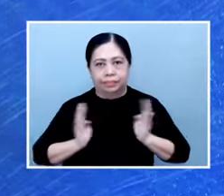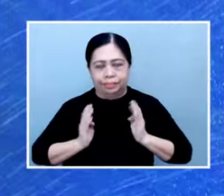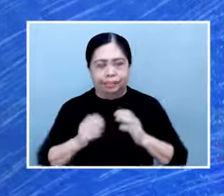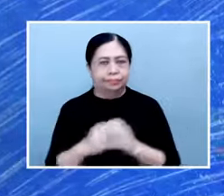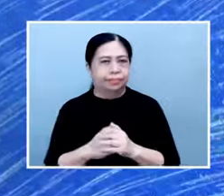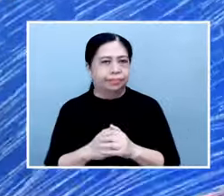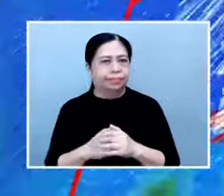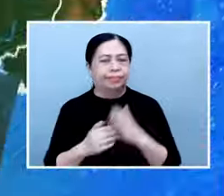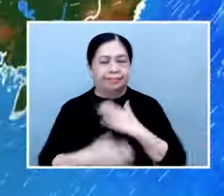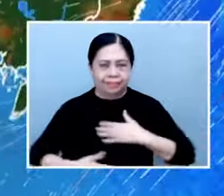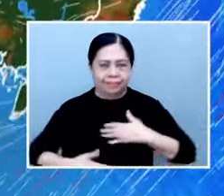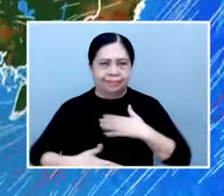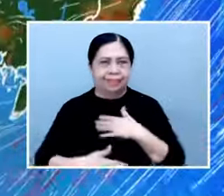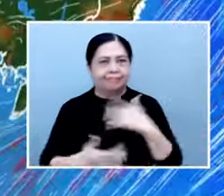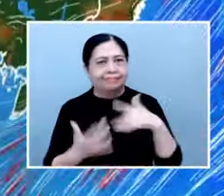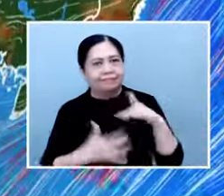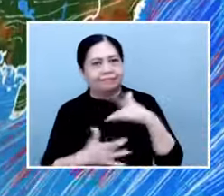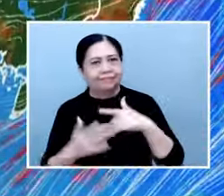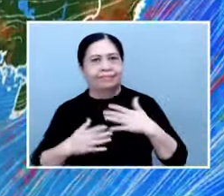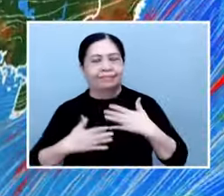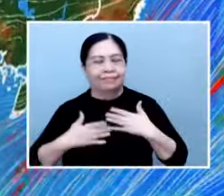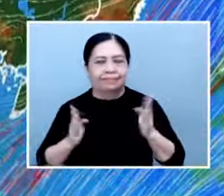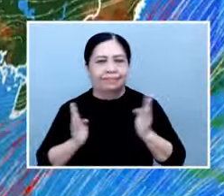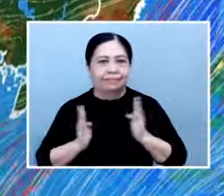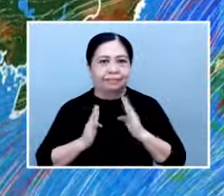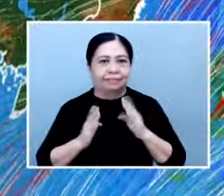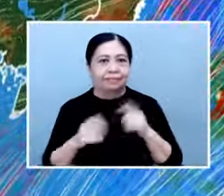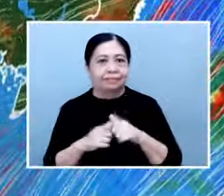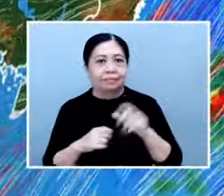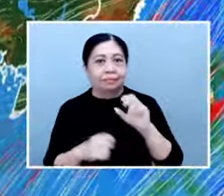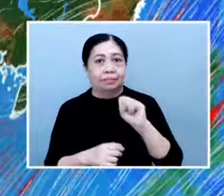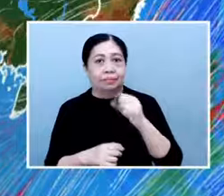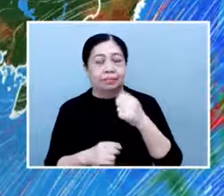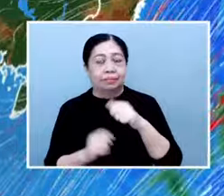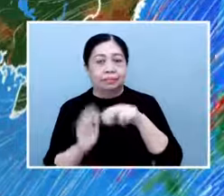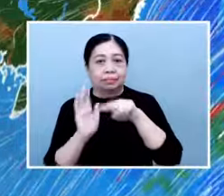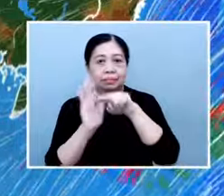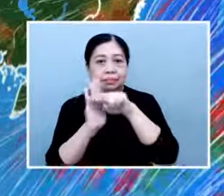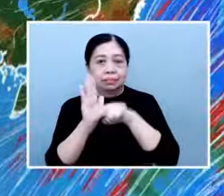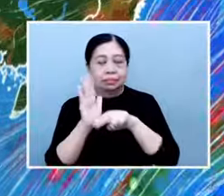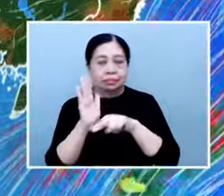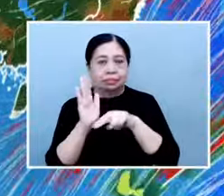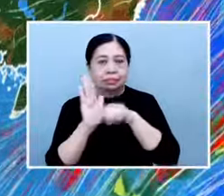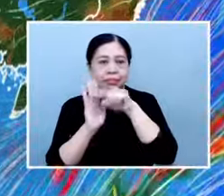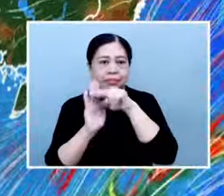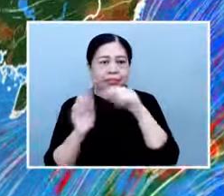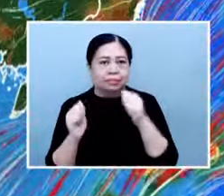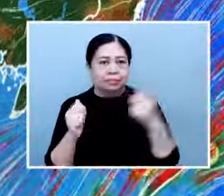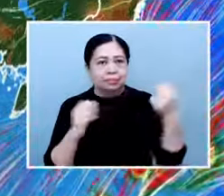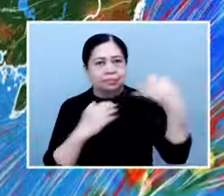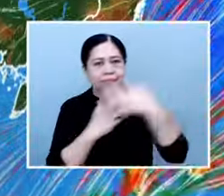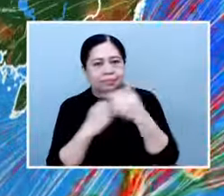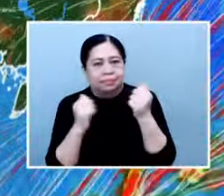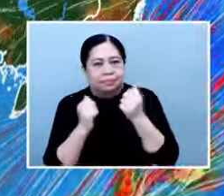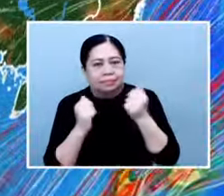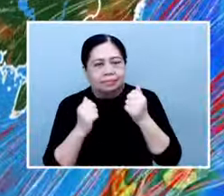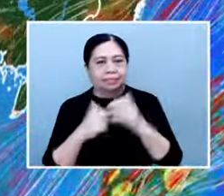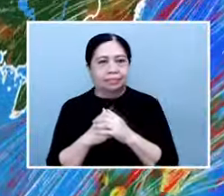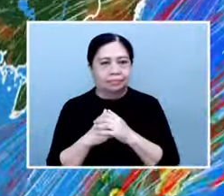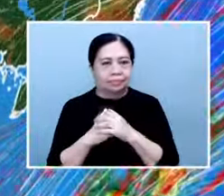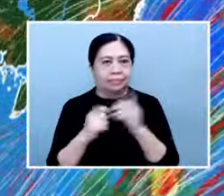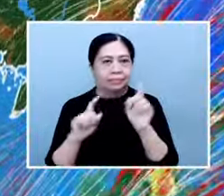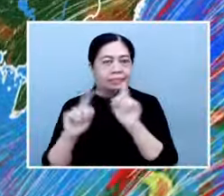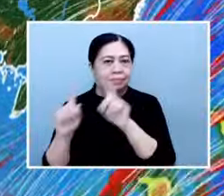May enjoy pa ng mamamasyal sa Baguio o aki at pudyan sa may Sagada ang sweater weather this weekend. At sa Linggo, itutulak naman